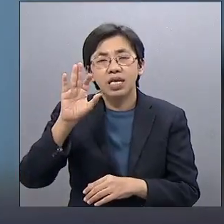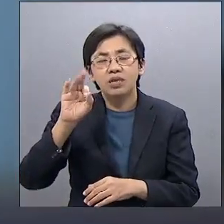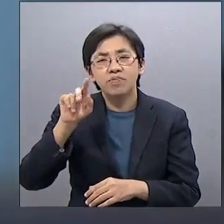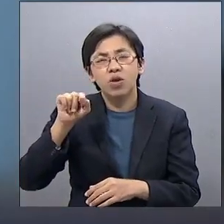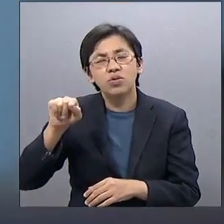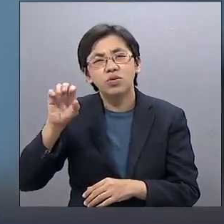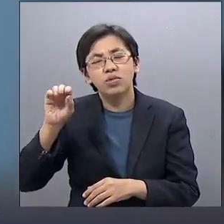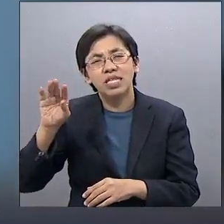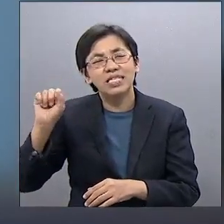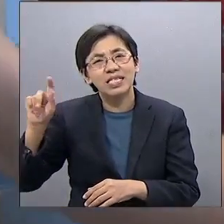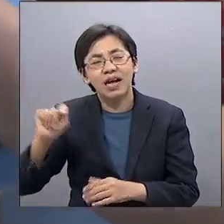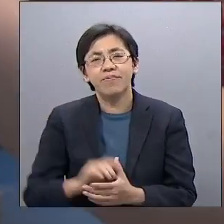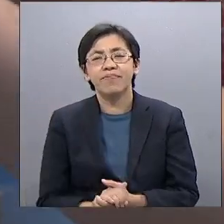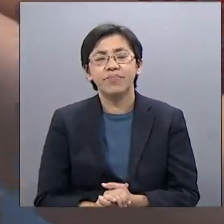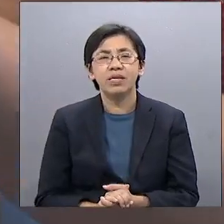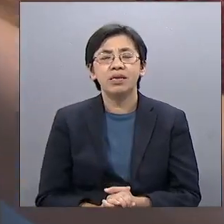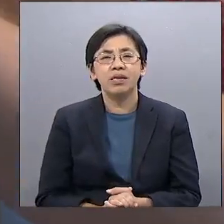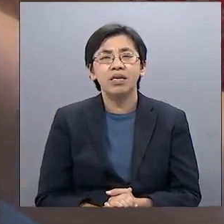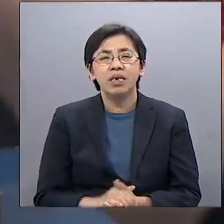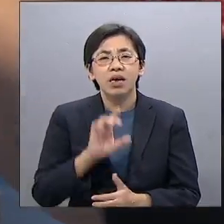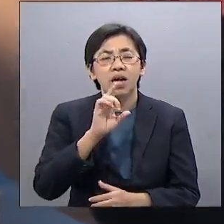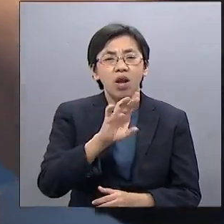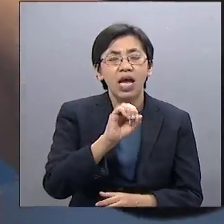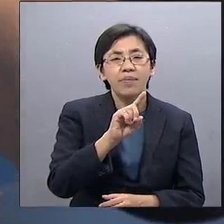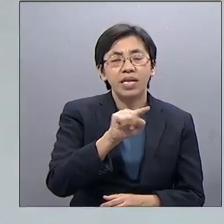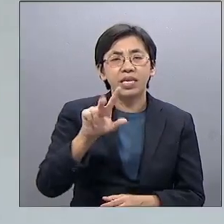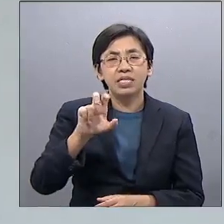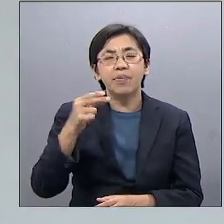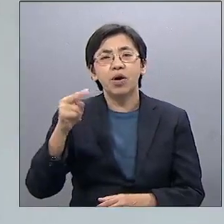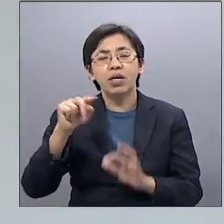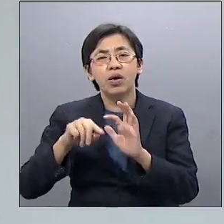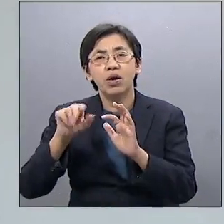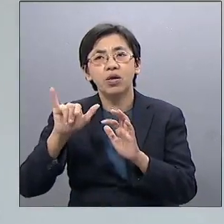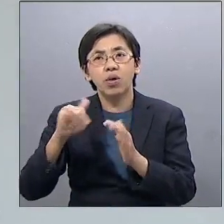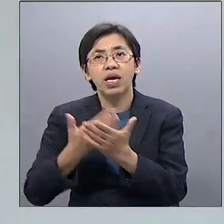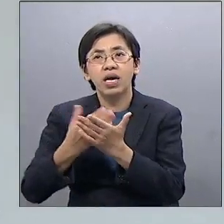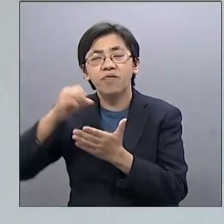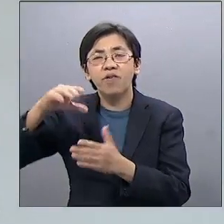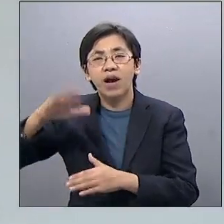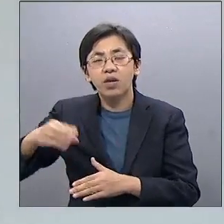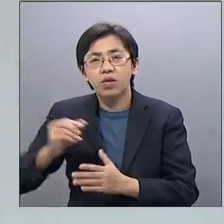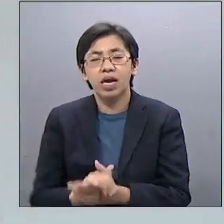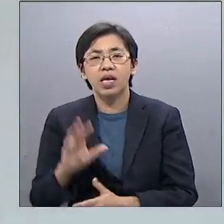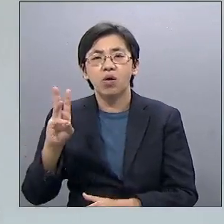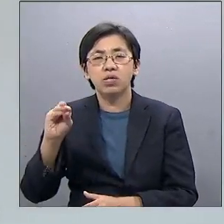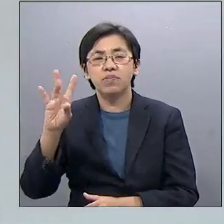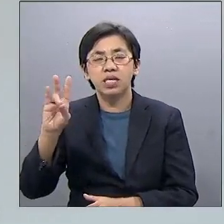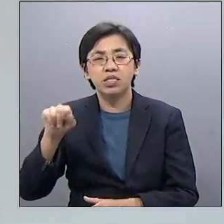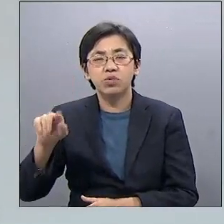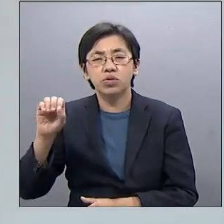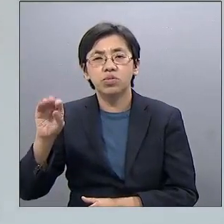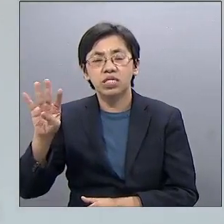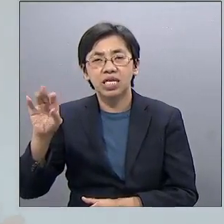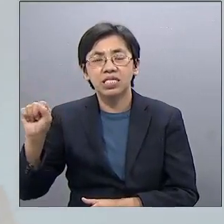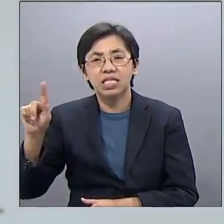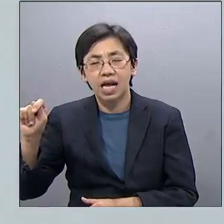หน่วยจำนวนหน่วยไฟฟ้าที่ใช้ 151-300หน่วยส่วนลดค่าไฟฟ้าจะอยู่ที่ 67.04